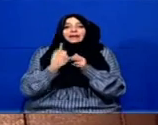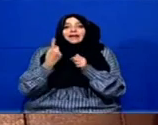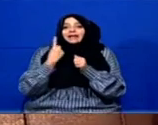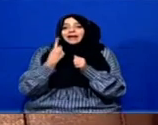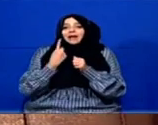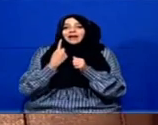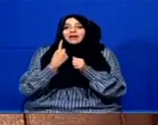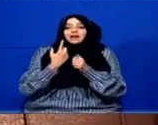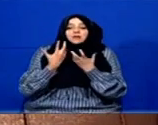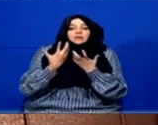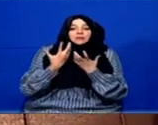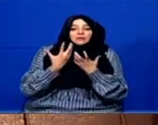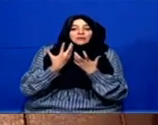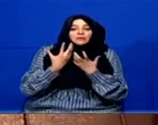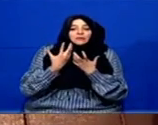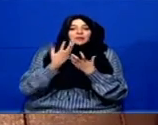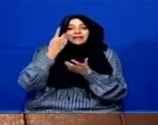خير رجل